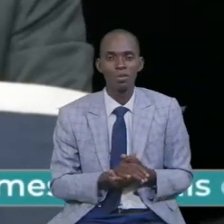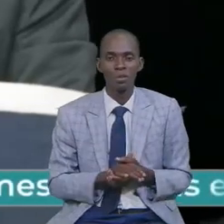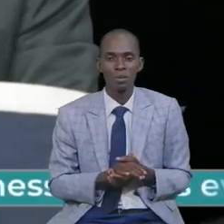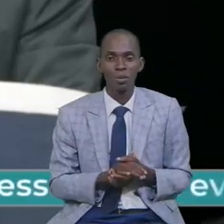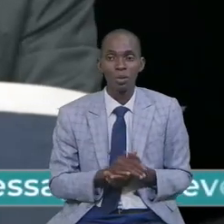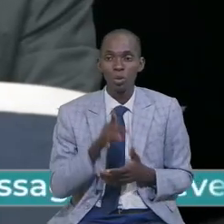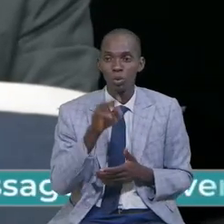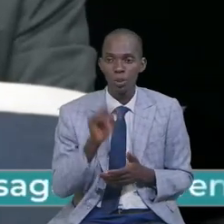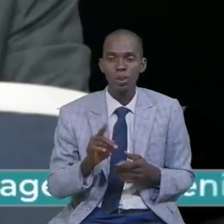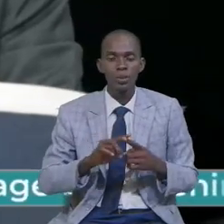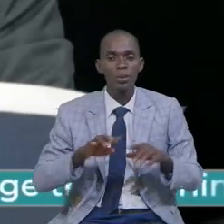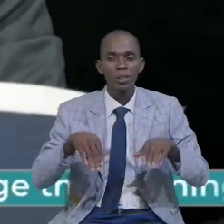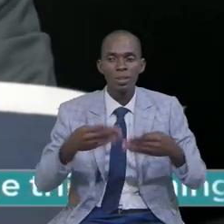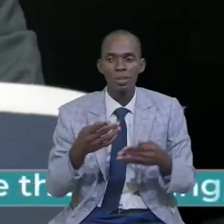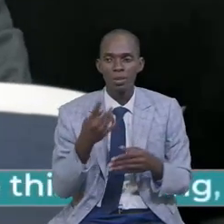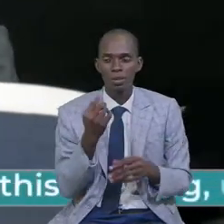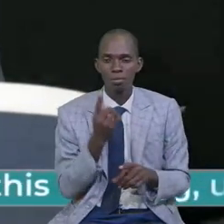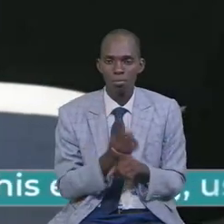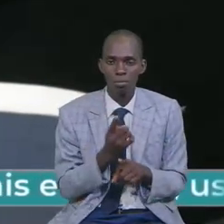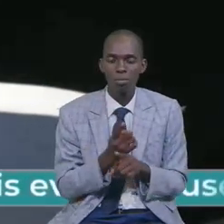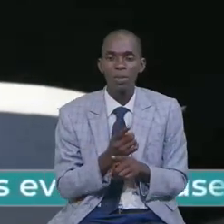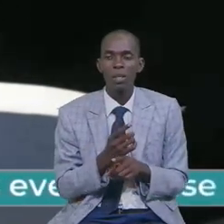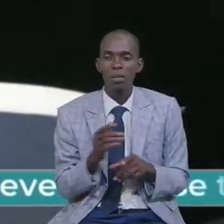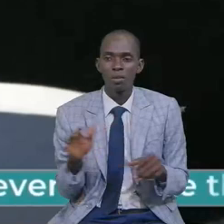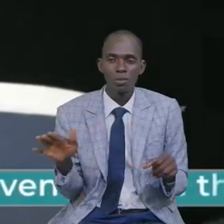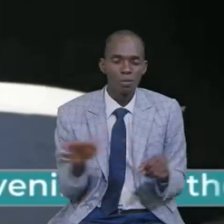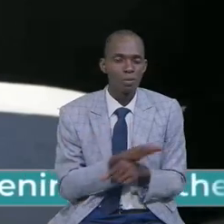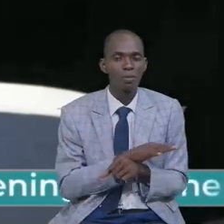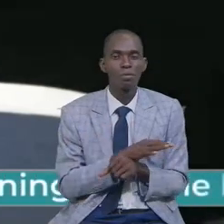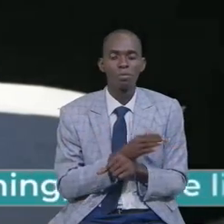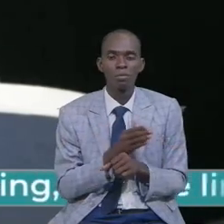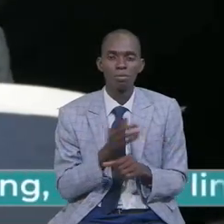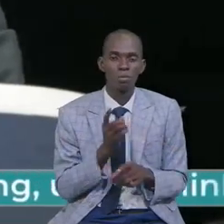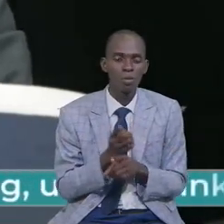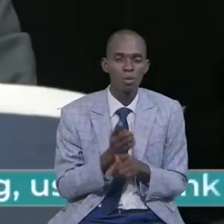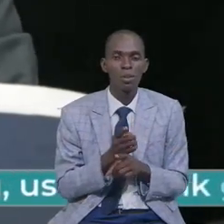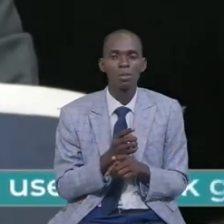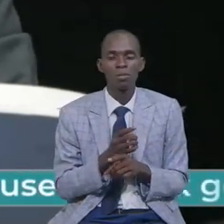Alors vous devez donc donner les bonnes informations